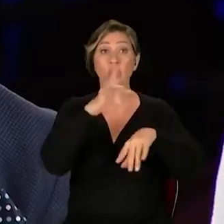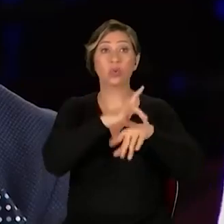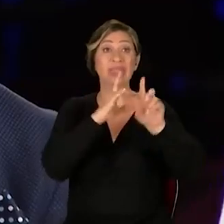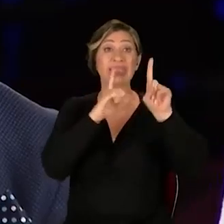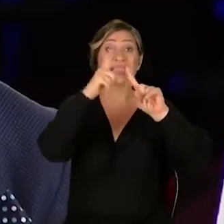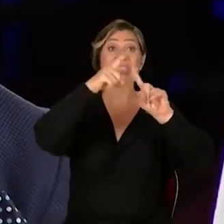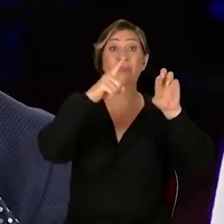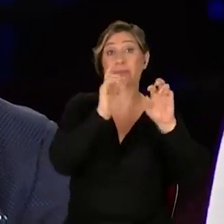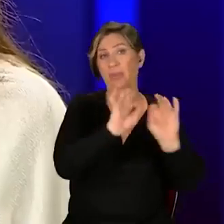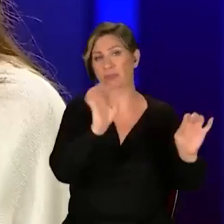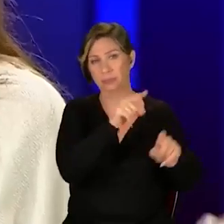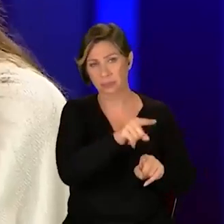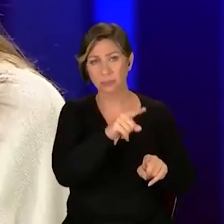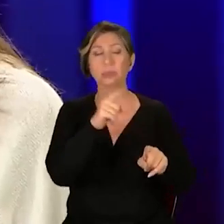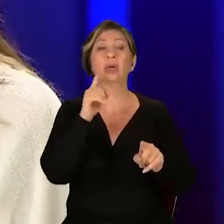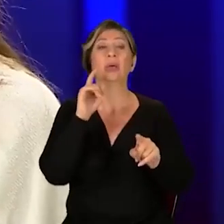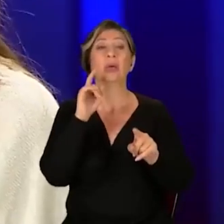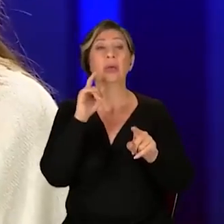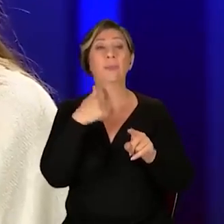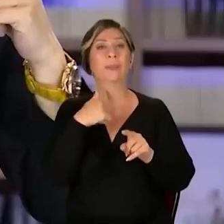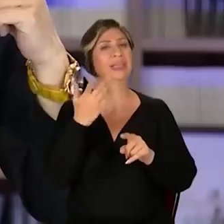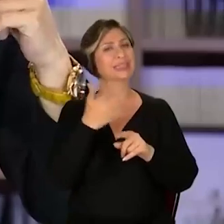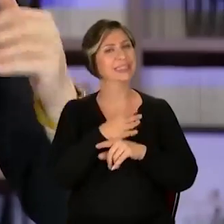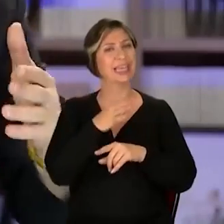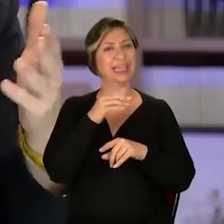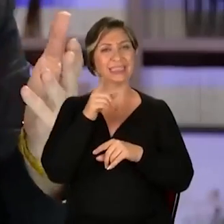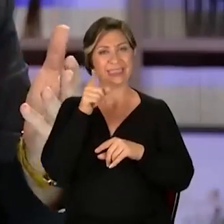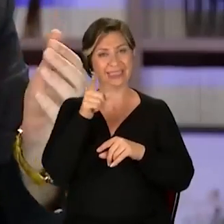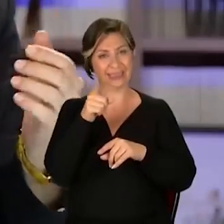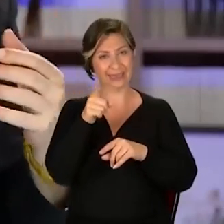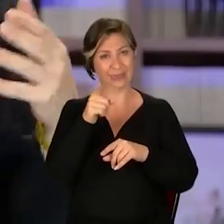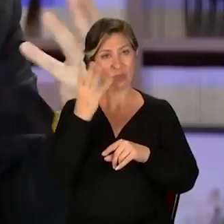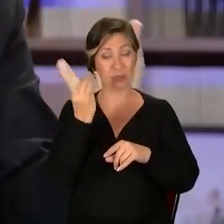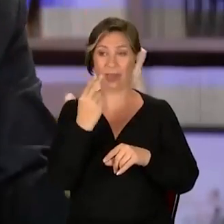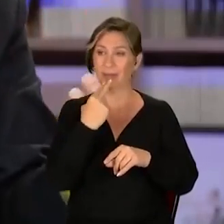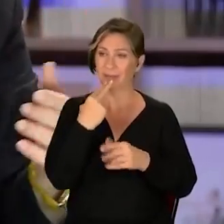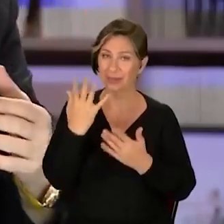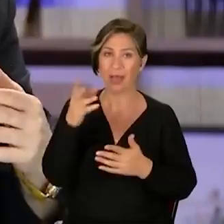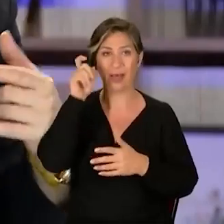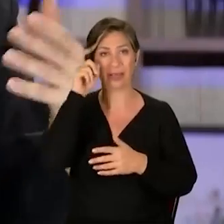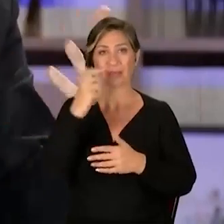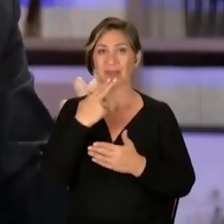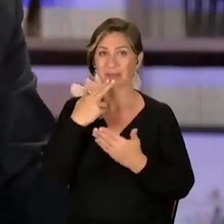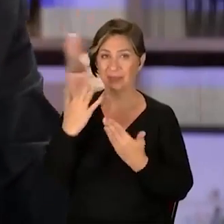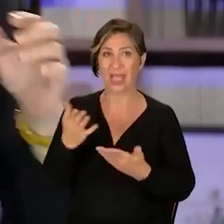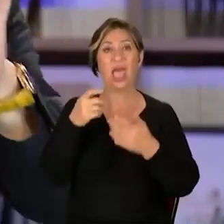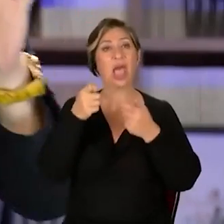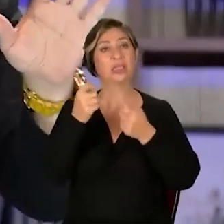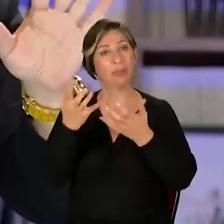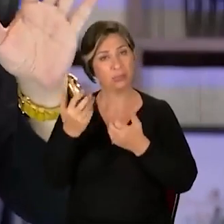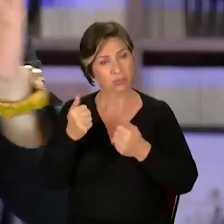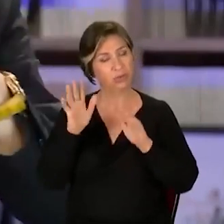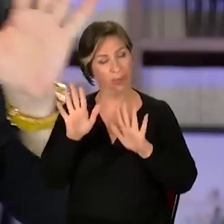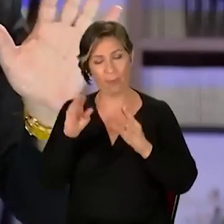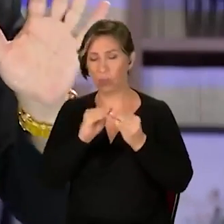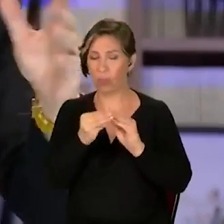bir durumdayız. Onun için aslında ben şeyi tercih ederim. Yani sizin çok güzel bir hanım, akıllı bir çok hanım güzel. Eğitim de almış. Tamam,